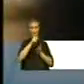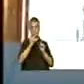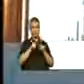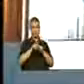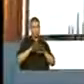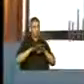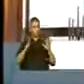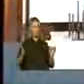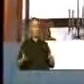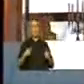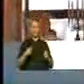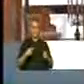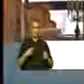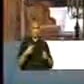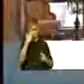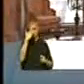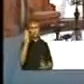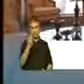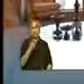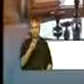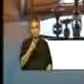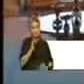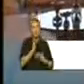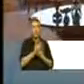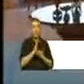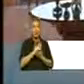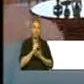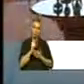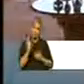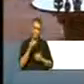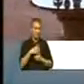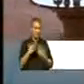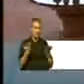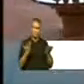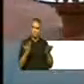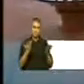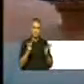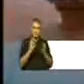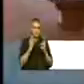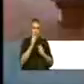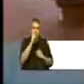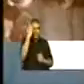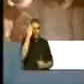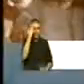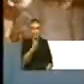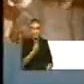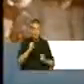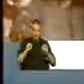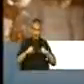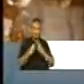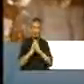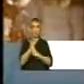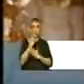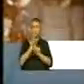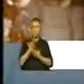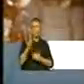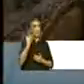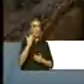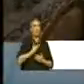שולחן, ידוע, ההחלטות יכולות לבוא בצורה שלא תיארת לעצמך. נכון. הנשיא בוש הבן חטף את